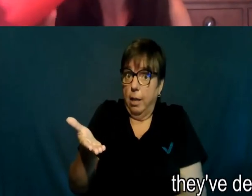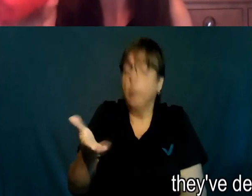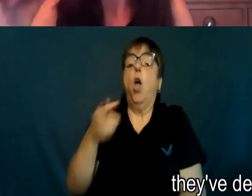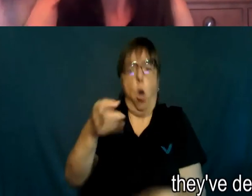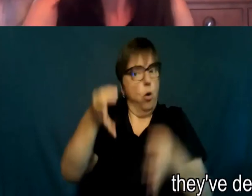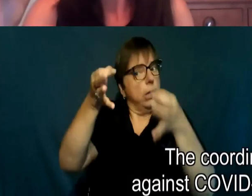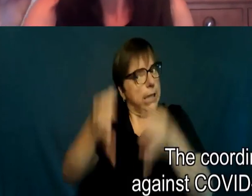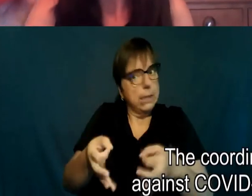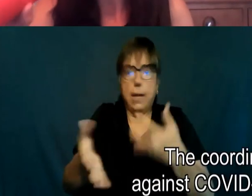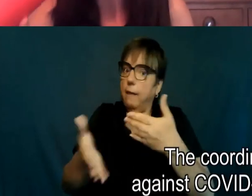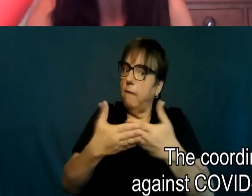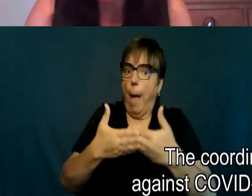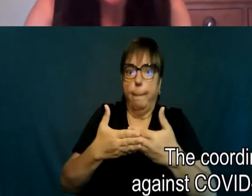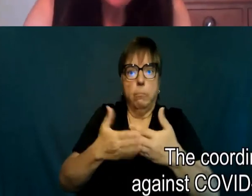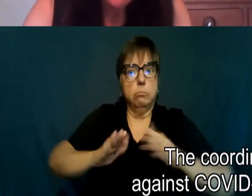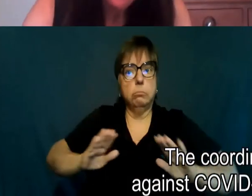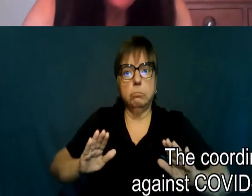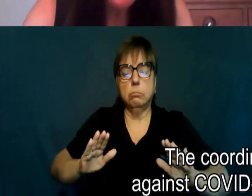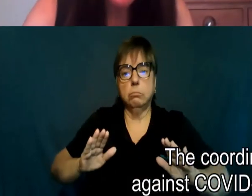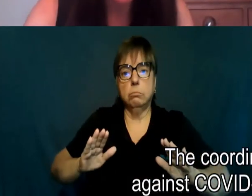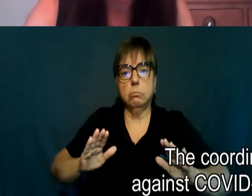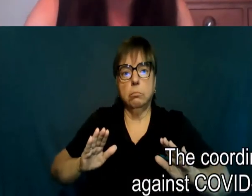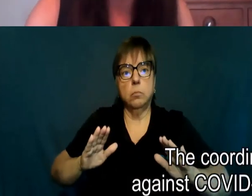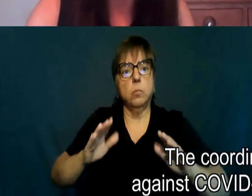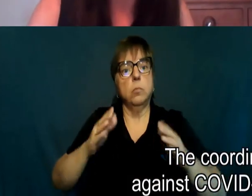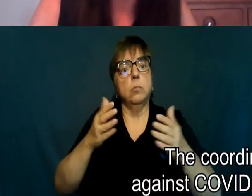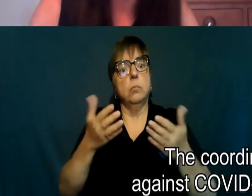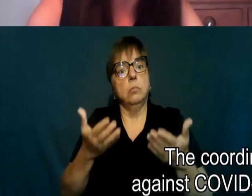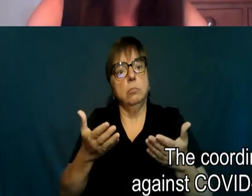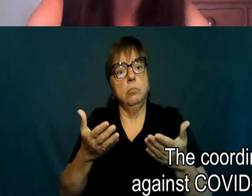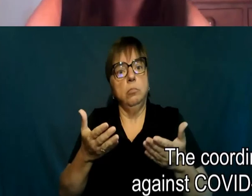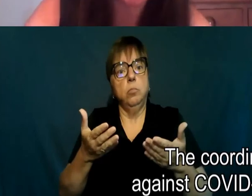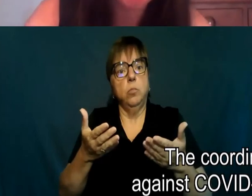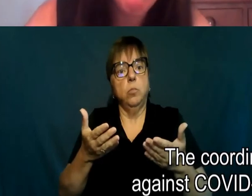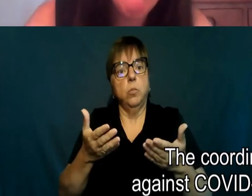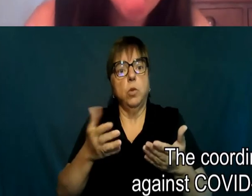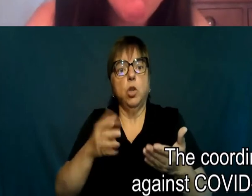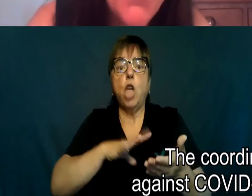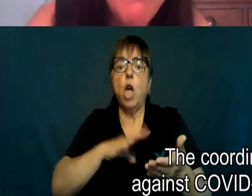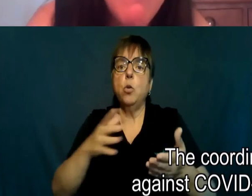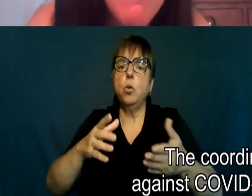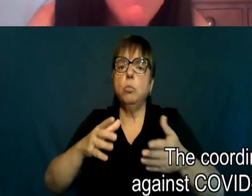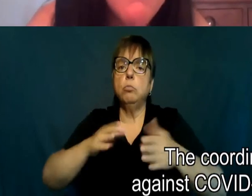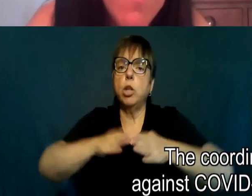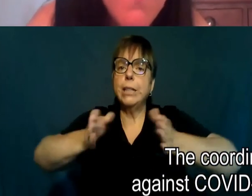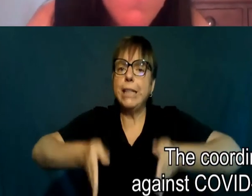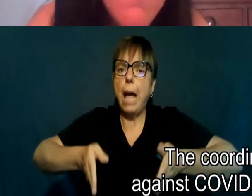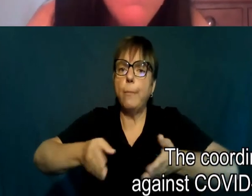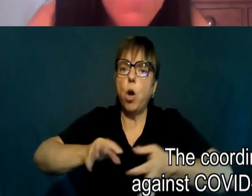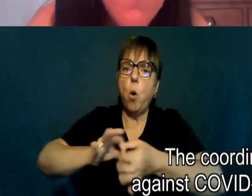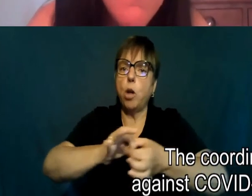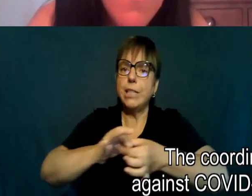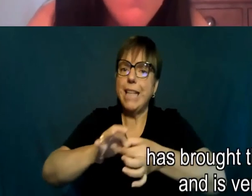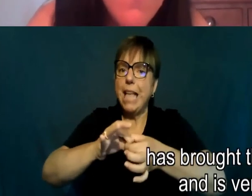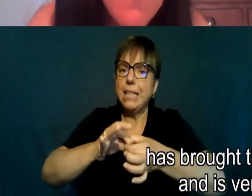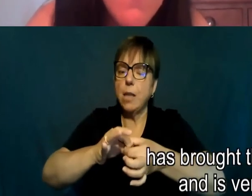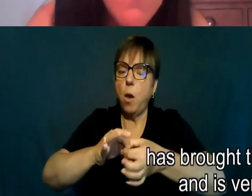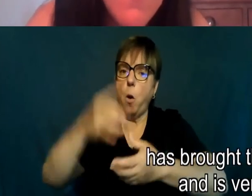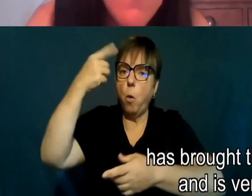décision-là. Cette table de coordination pour la COVID-19, chez les Cris,